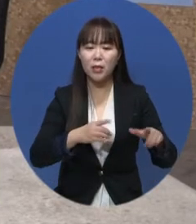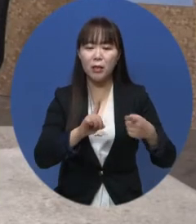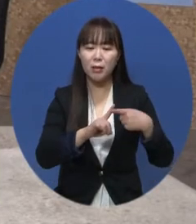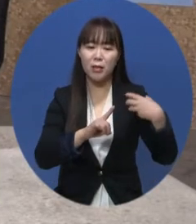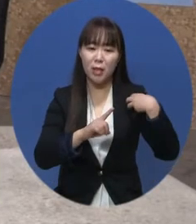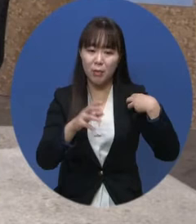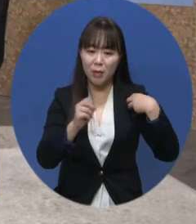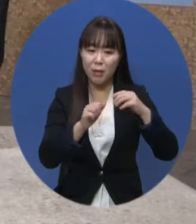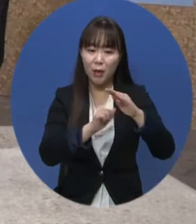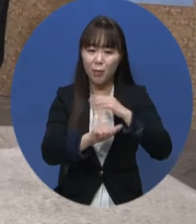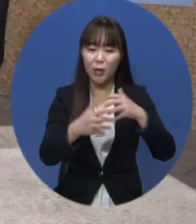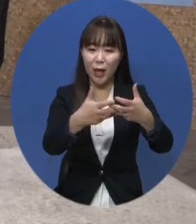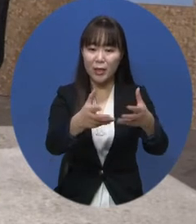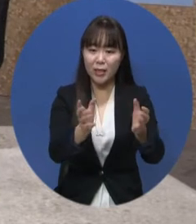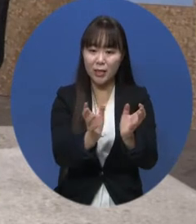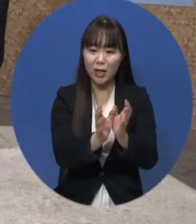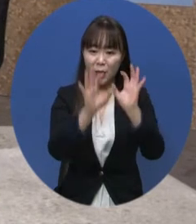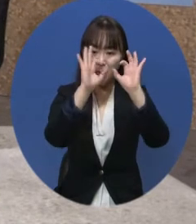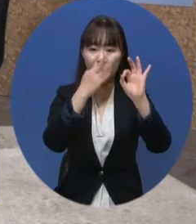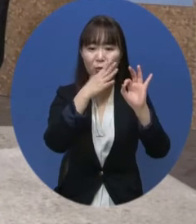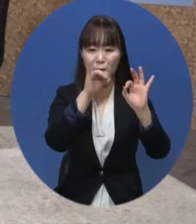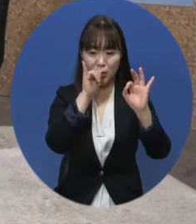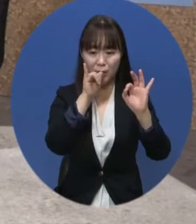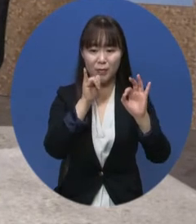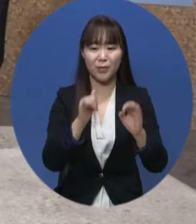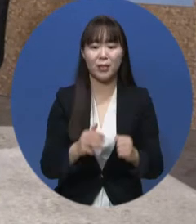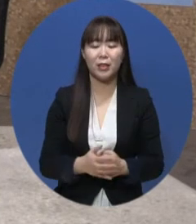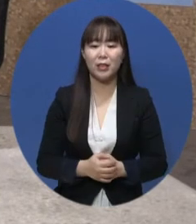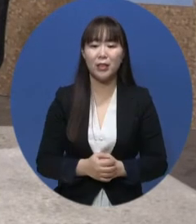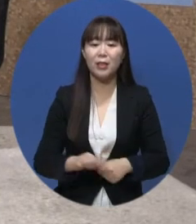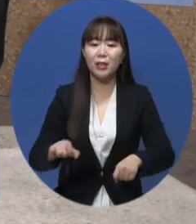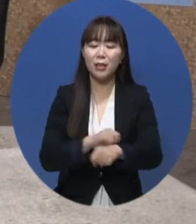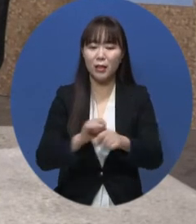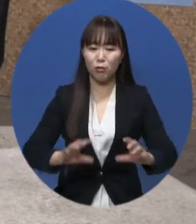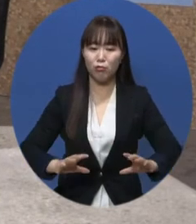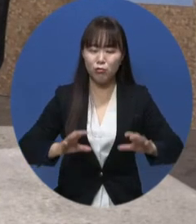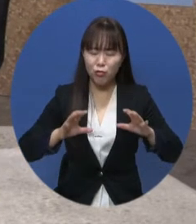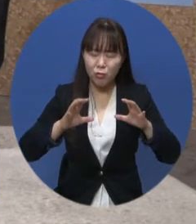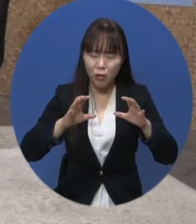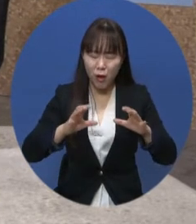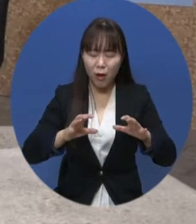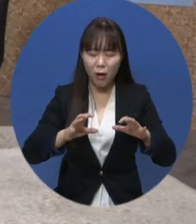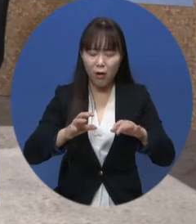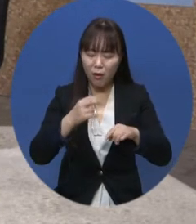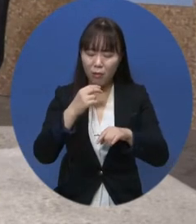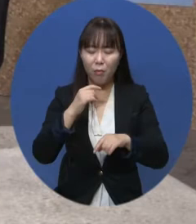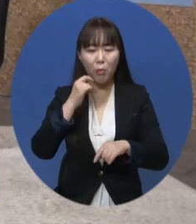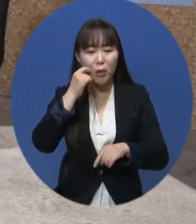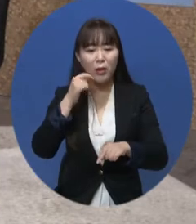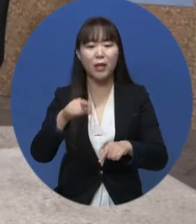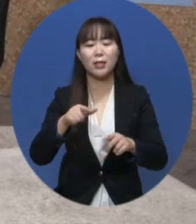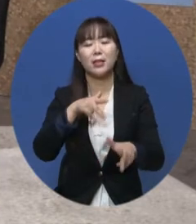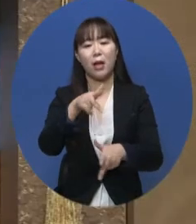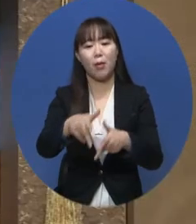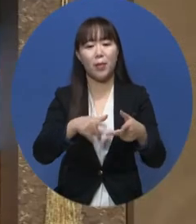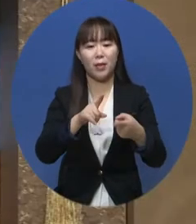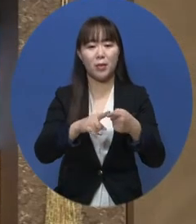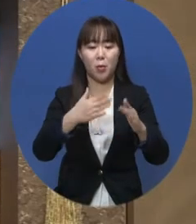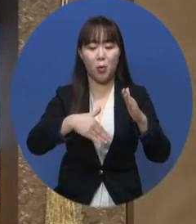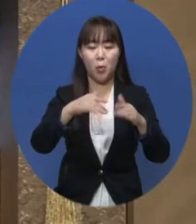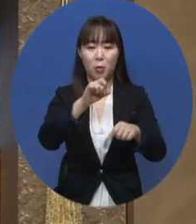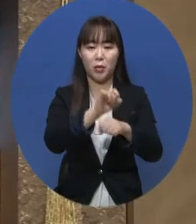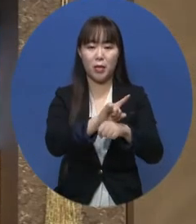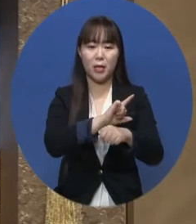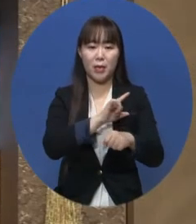책임지는 대표적인 단체라고 볼 수 있겠는데요. 네, 특히 국가가 할 수 없었던 그런 네. 사업들을 예.